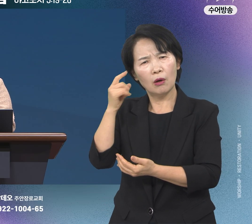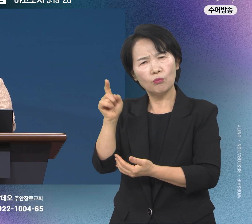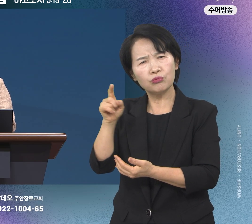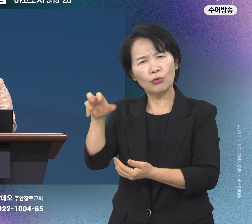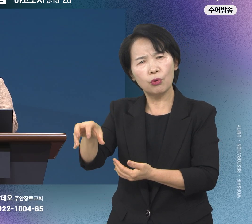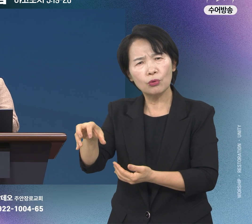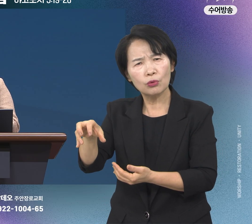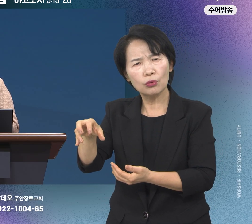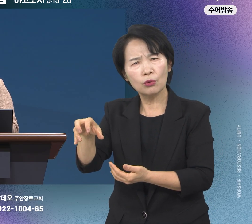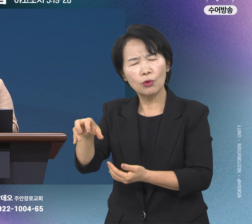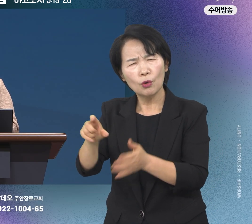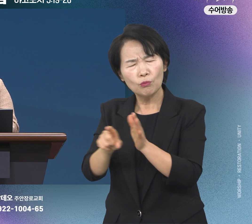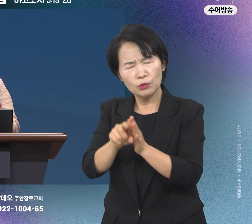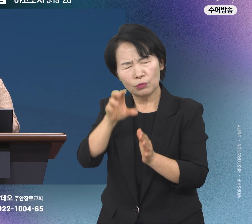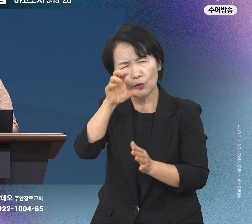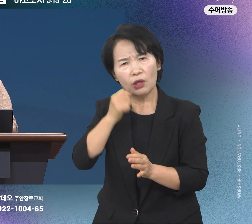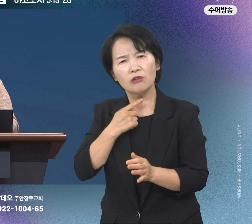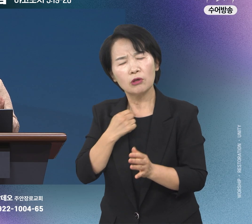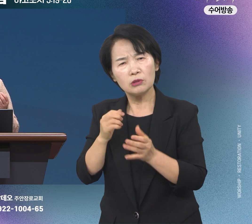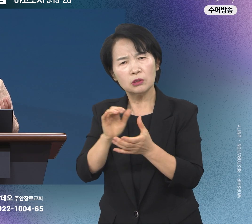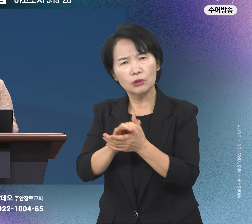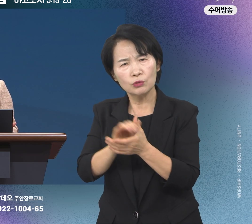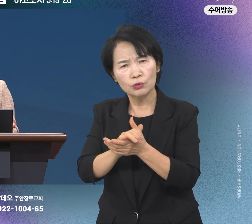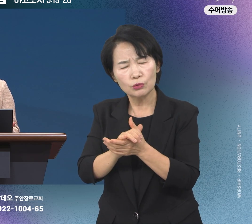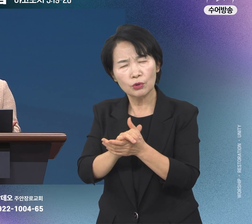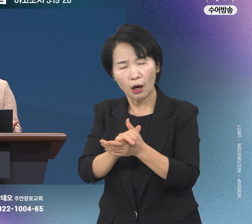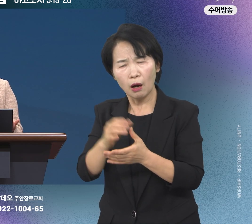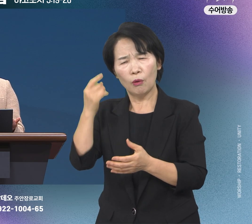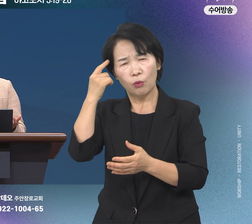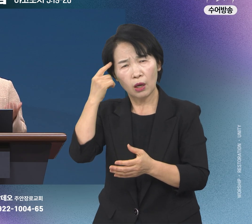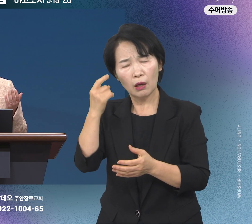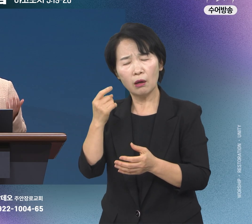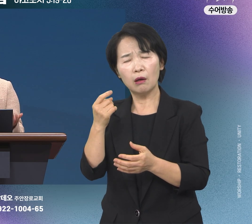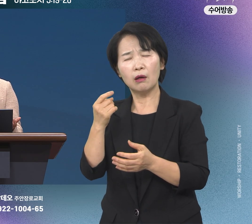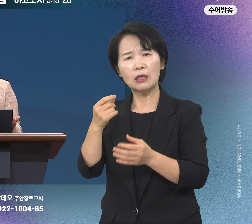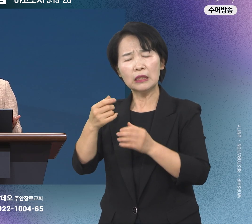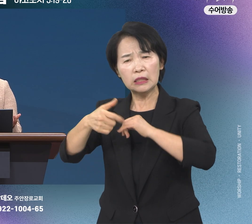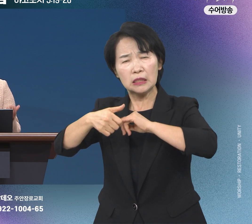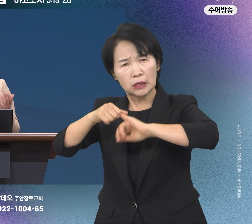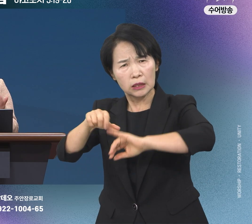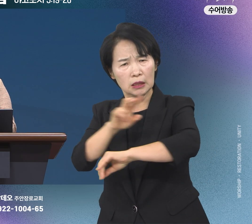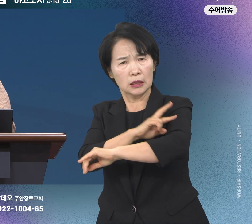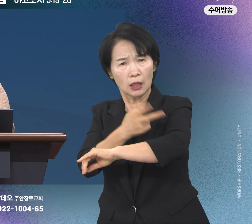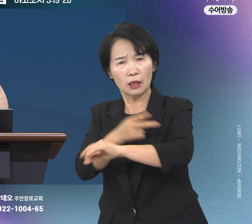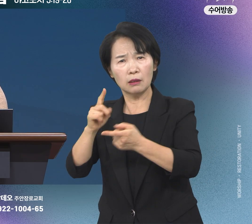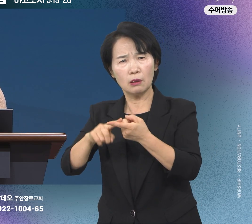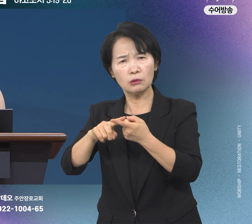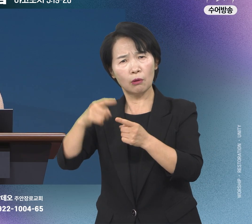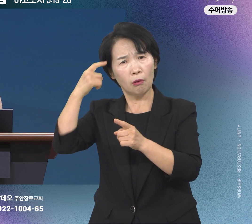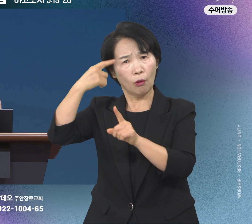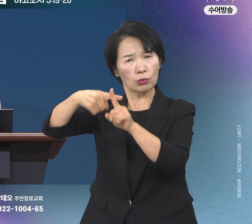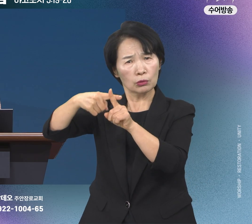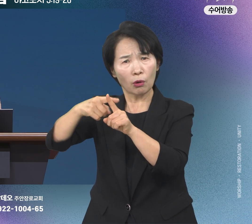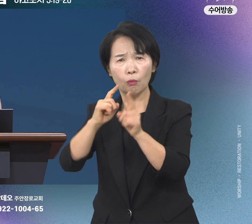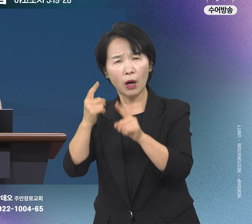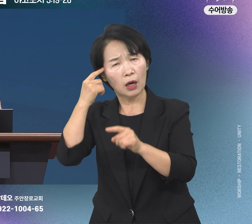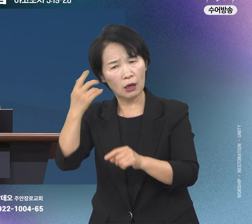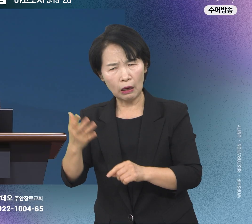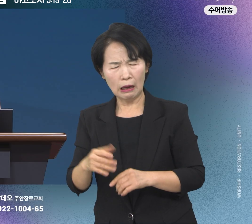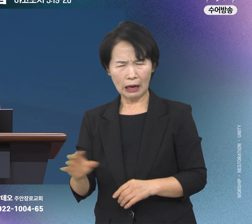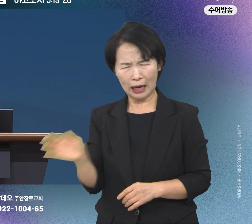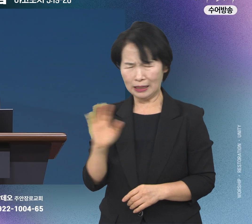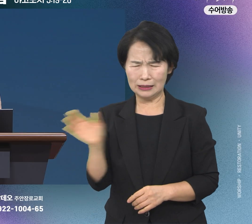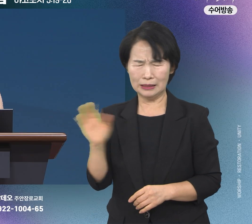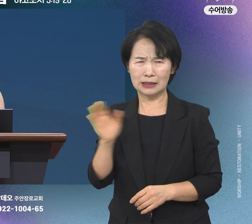믿음 좋은 친구가 그 신천지에 대해서 긍정하는 말을 할까? 그런 생각과 그래도 신천지는 아니지,